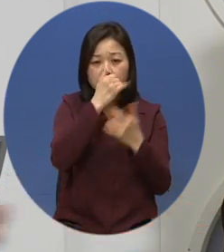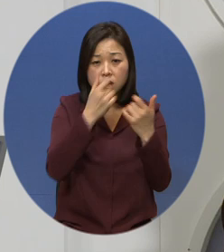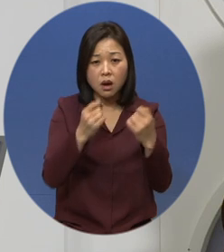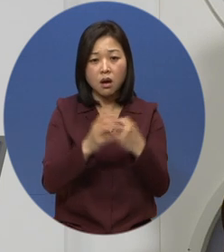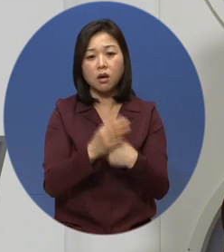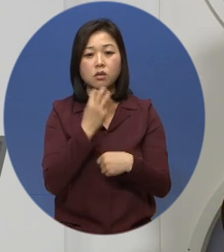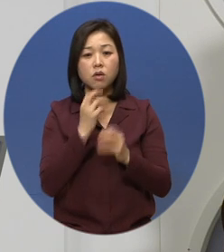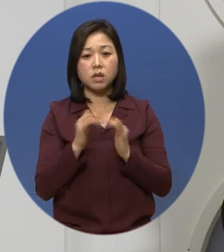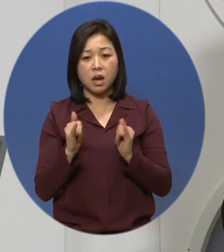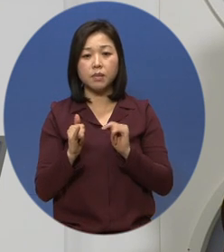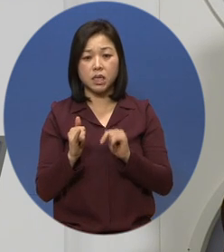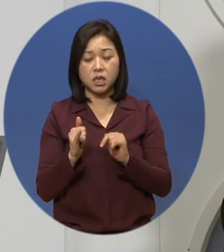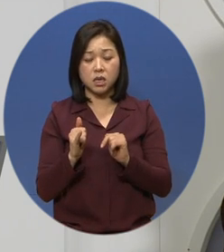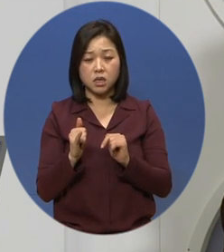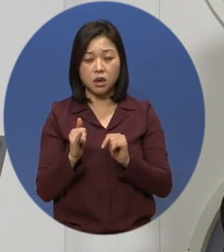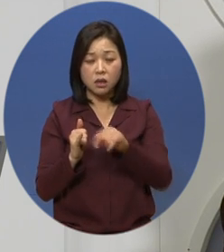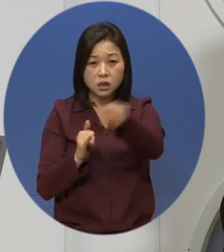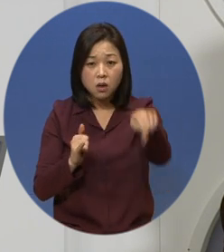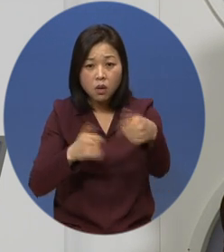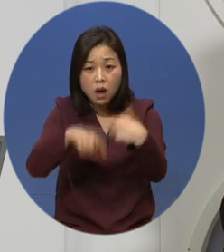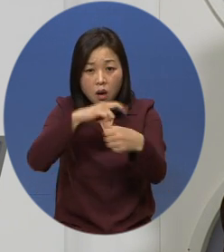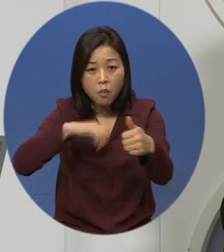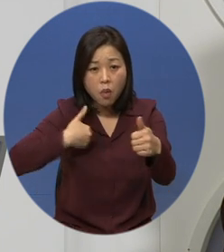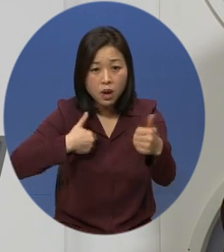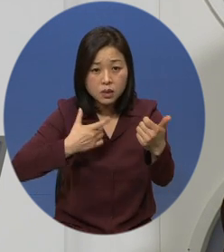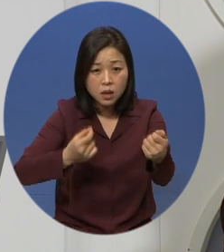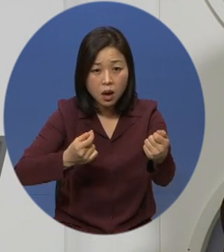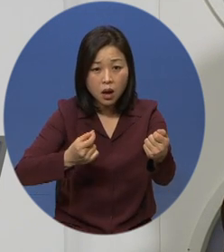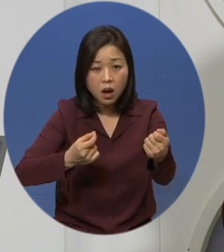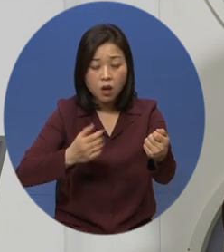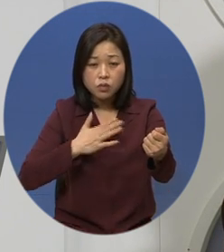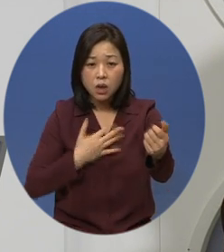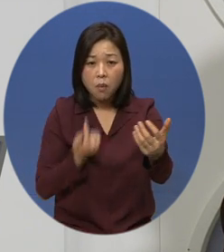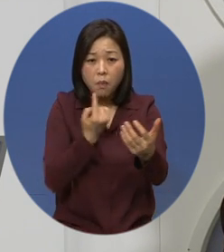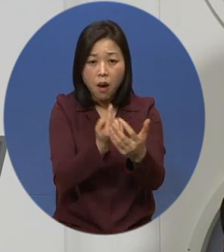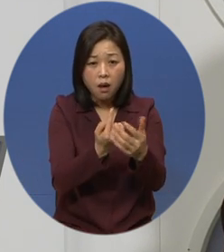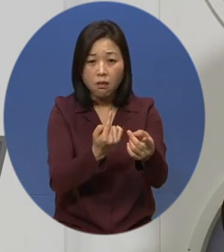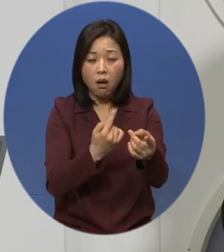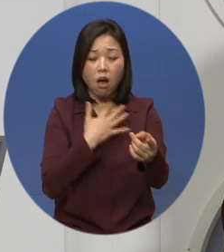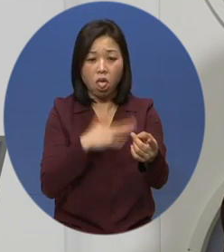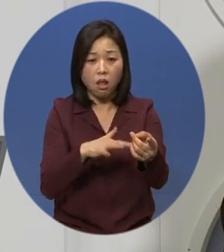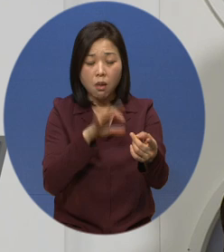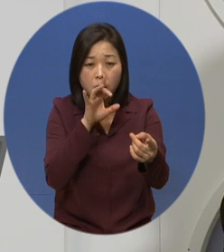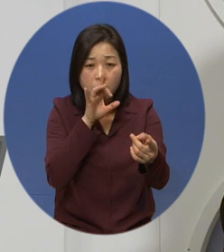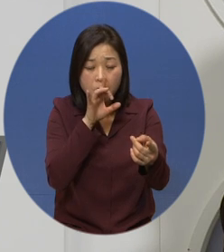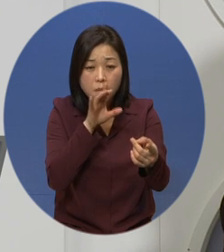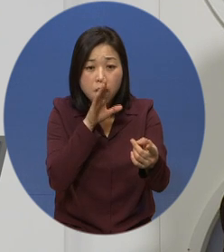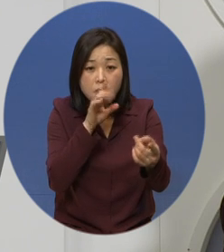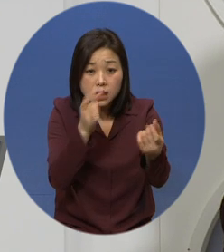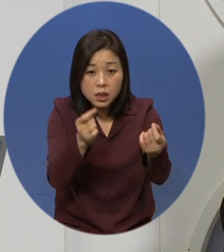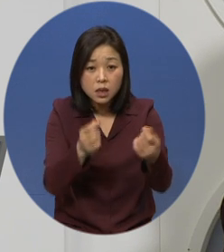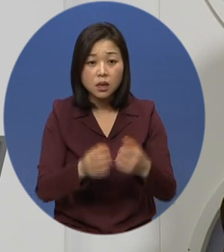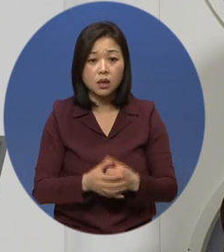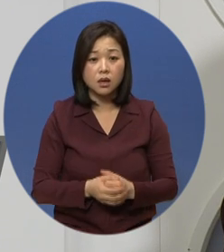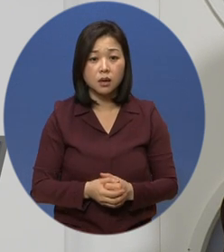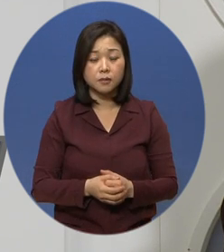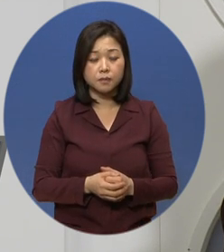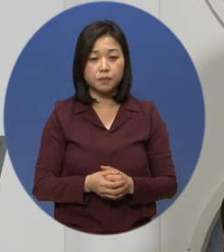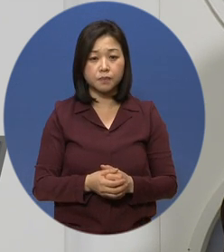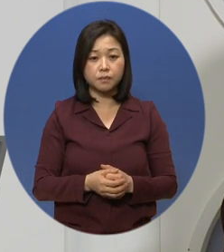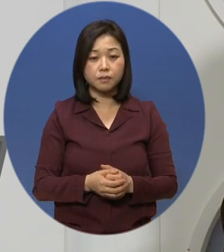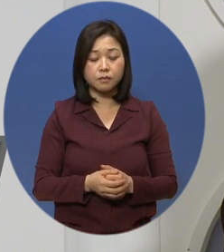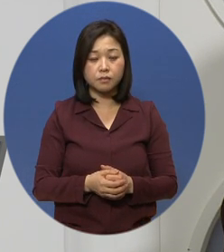사람들이 이거 몰랐잖아 우리가 거기 동참하지 뭐 못했잖아 그래서 저희가